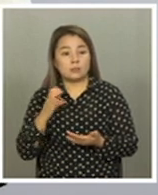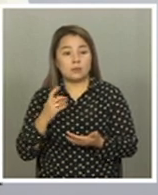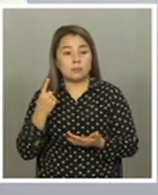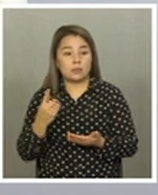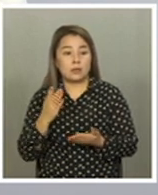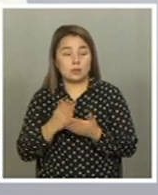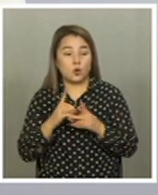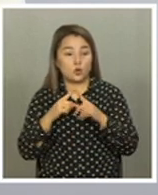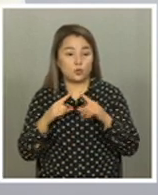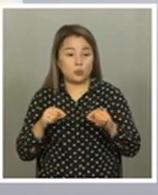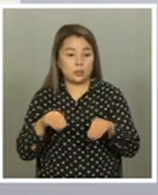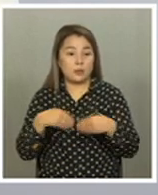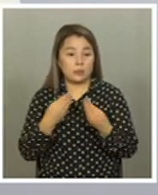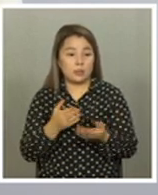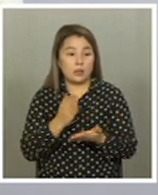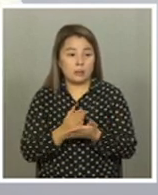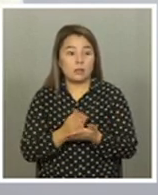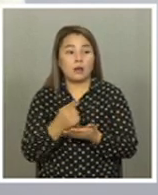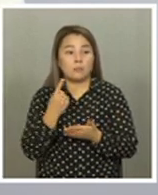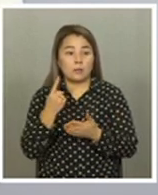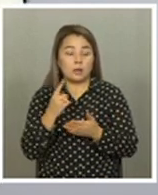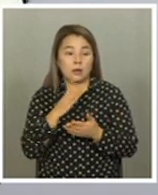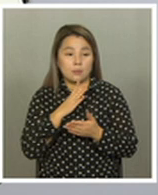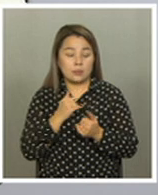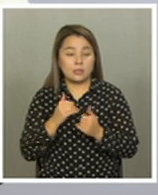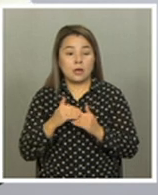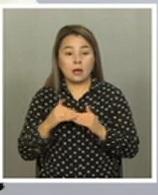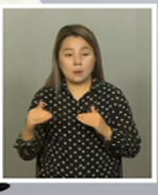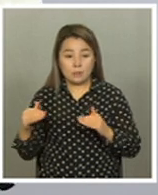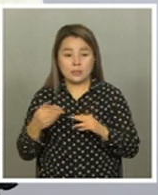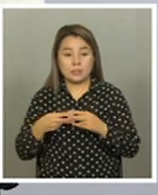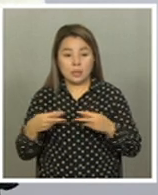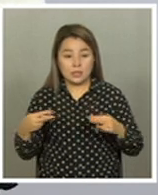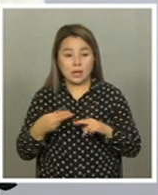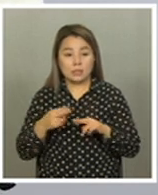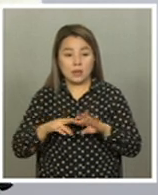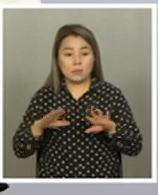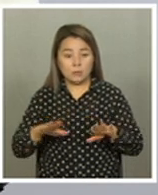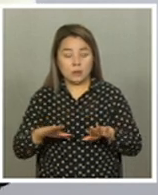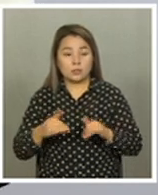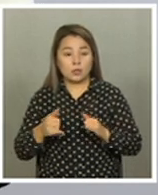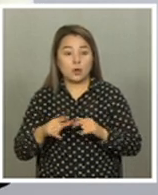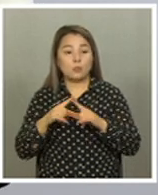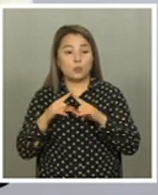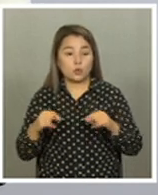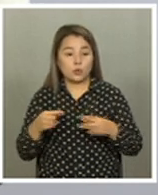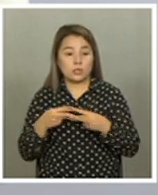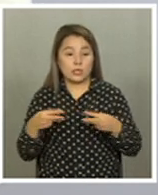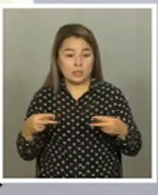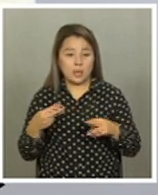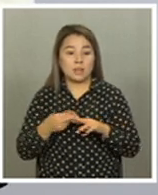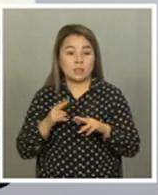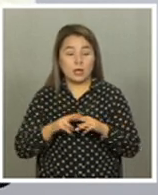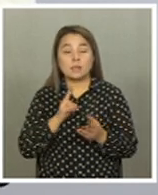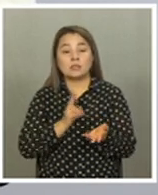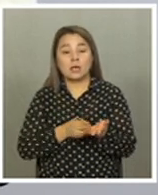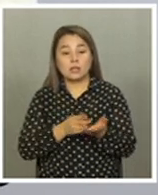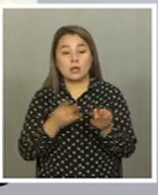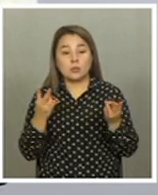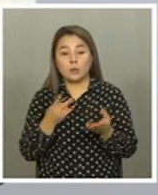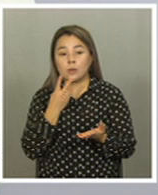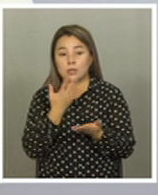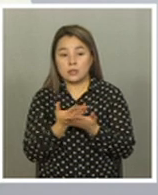және бір қабырғасы тең, және осы қабырғаның ұштарында жататын бұрыштар тең. Дәлелдеу керек бізде осы